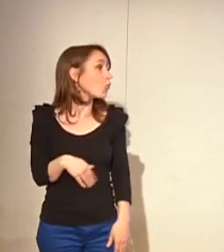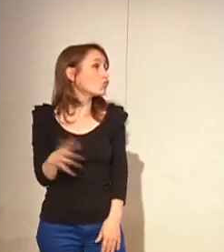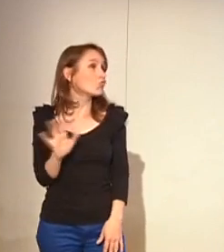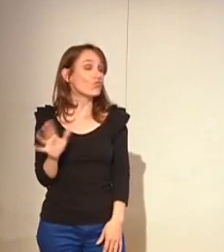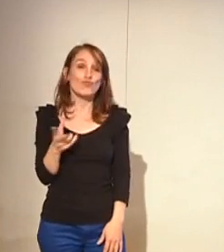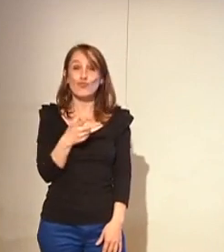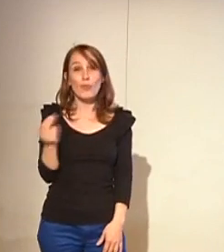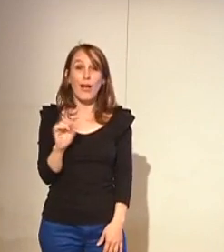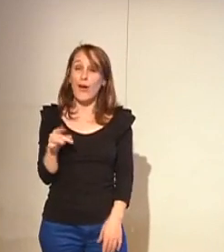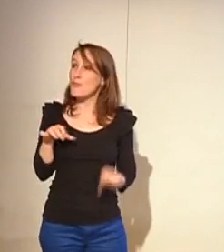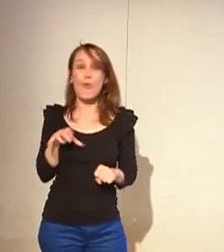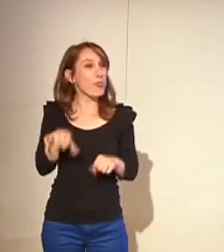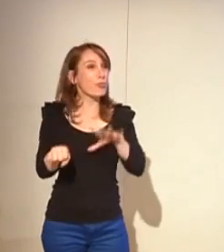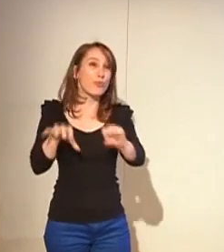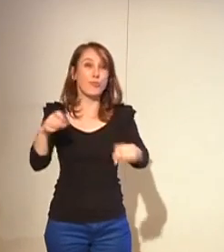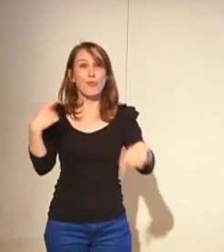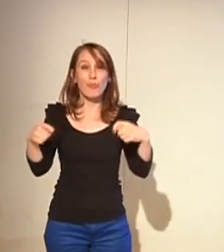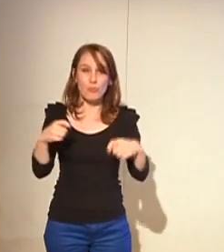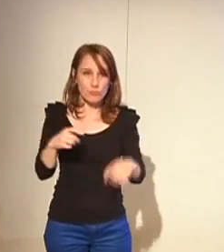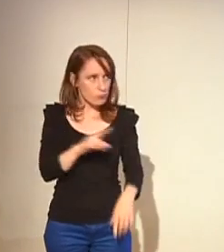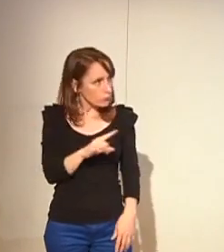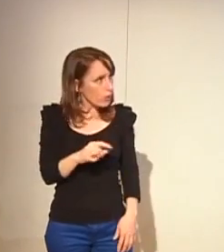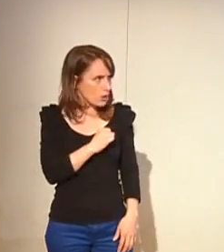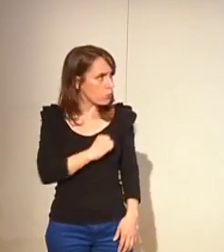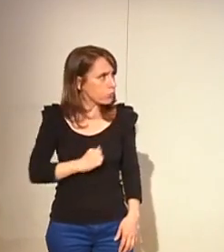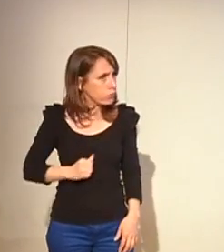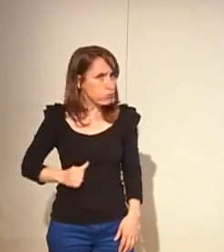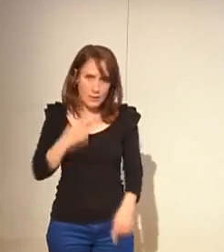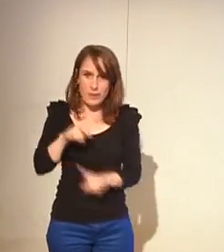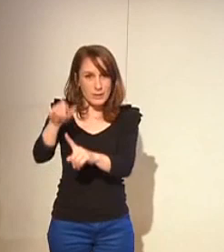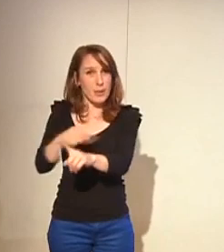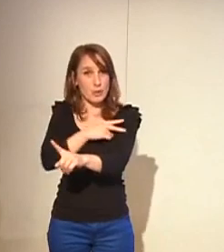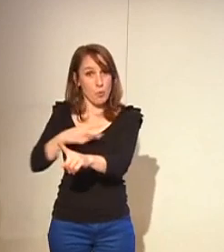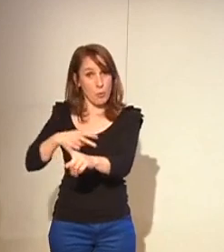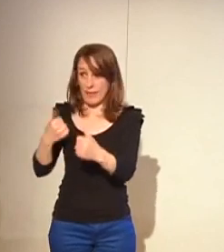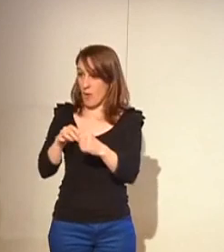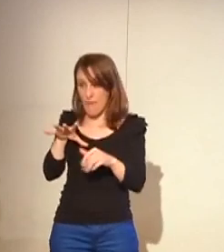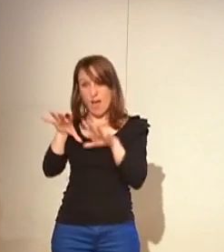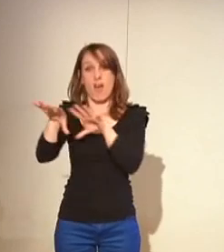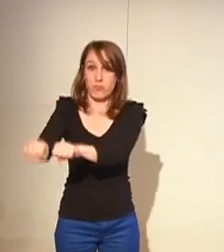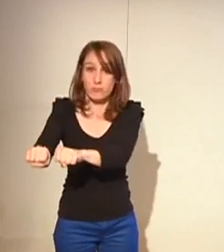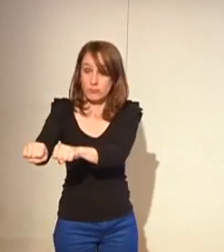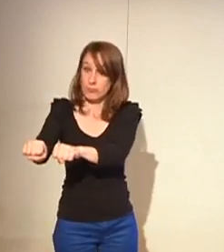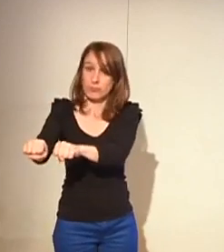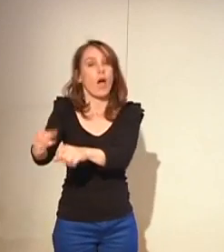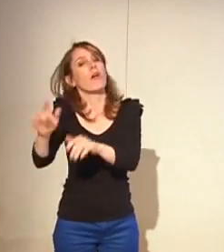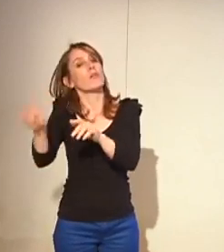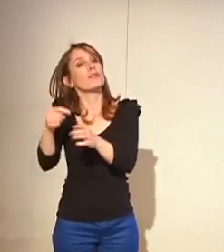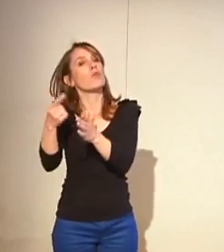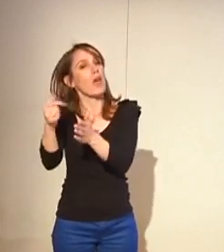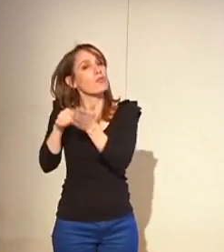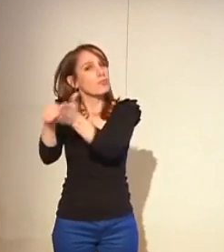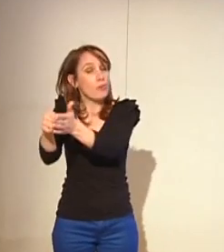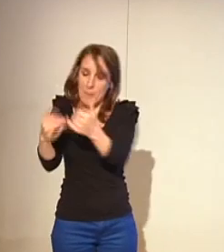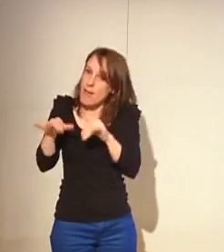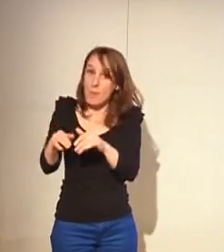loin sans fautil s'agit de déposséder quelqu'un de son bien même si on l'indemnise s'agit quand même de déposséder et donc sur ces questions